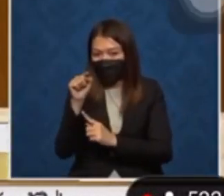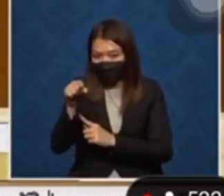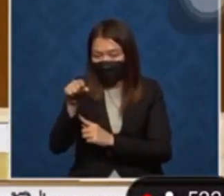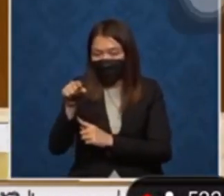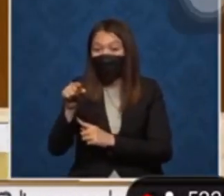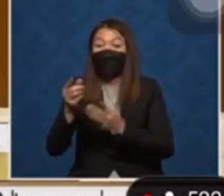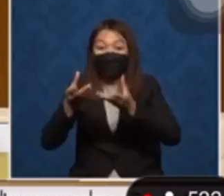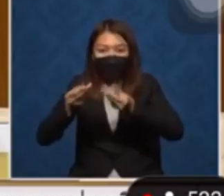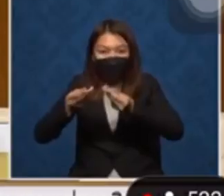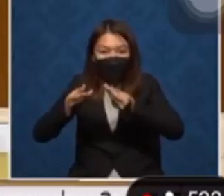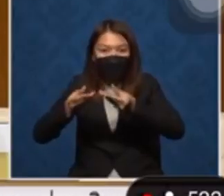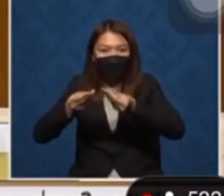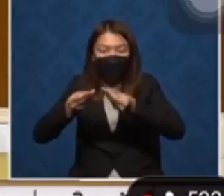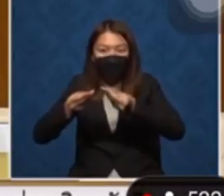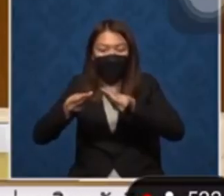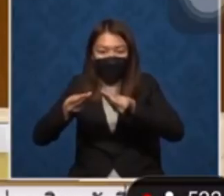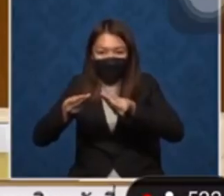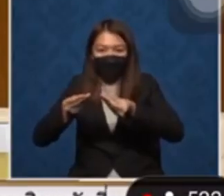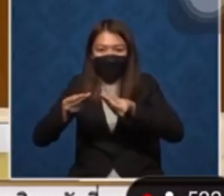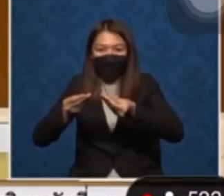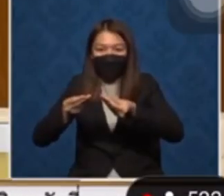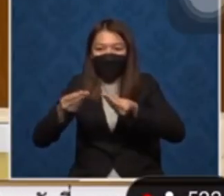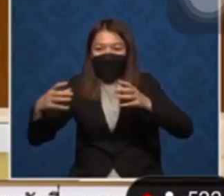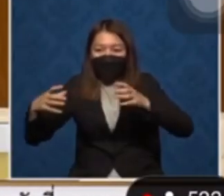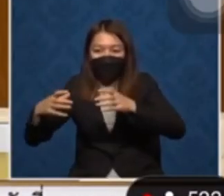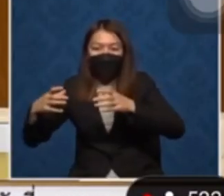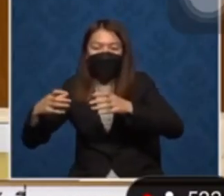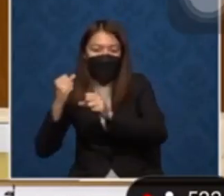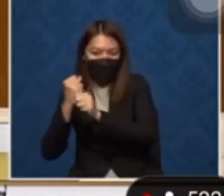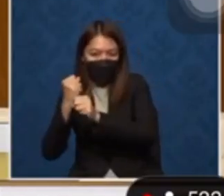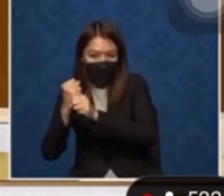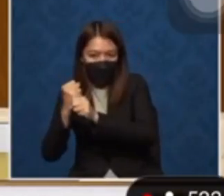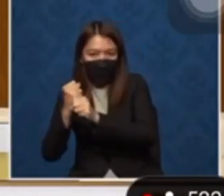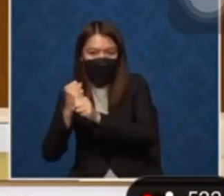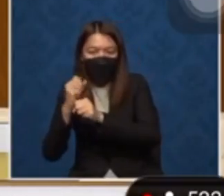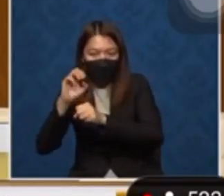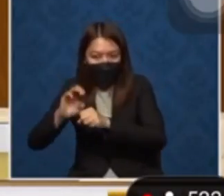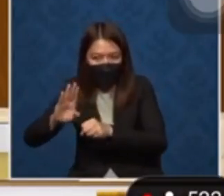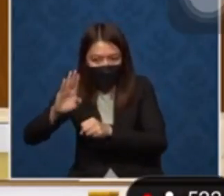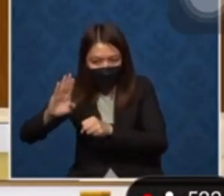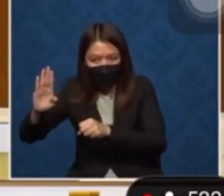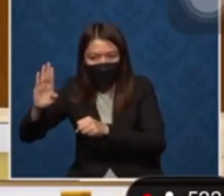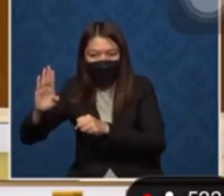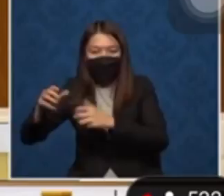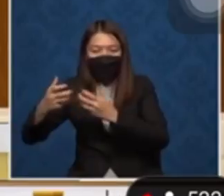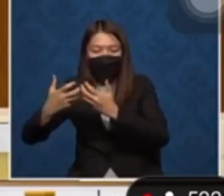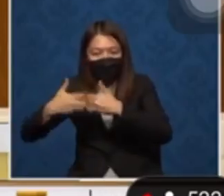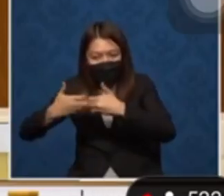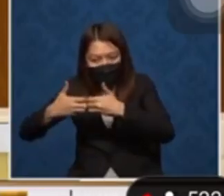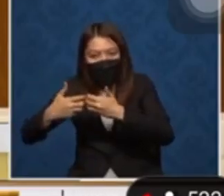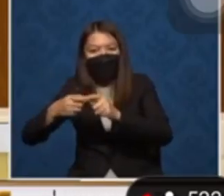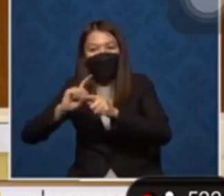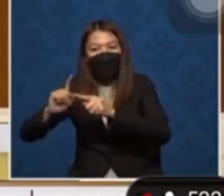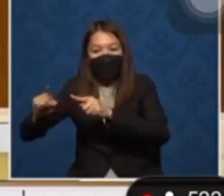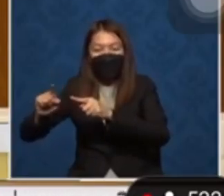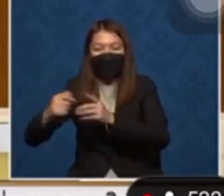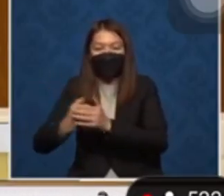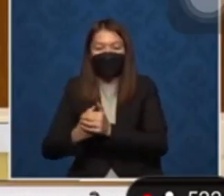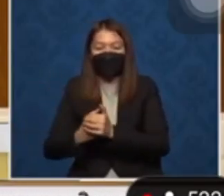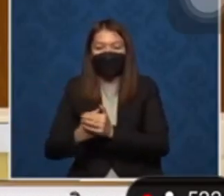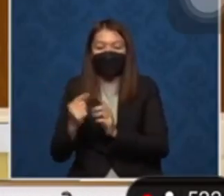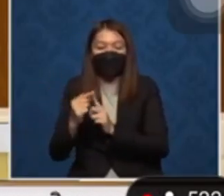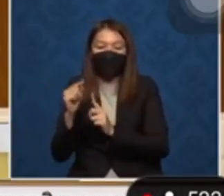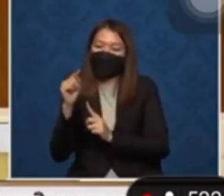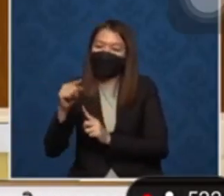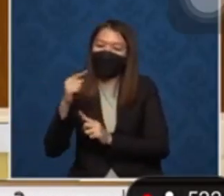ที่ดินเพื่อรองรับกับกลุ่มธุรกิจโดยกำหนดพื้นที่และจัดหาที่ดินในเขตเศรษฐกิจพิเศษจากคำสั่งหัวหน้า